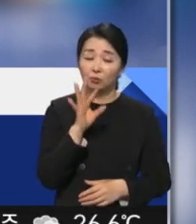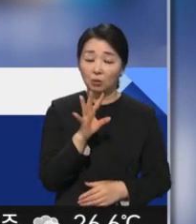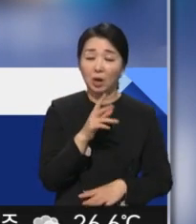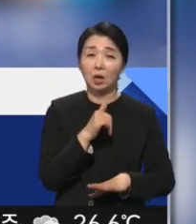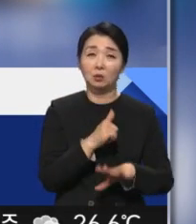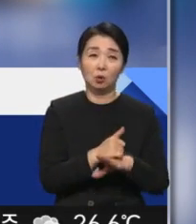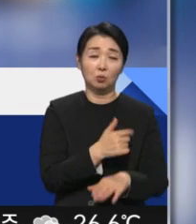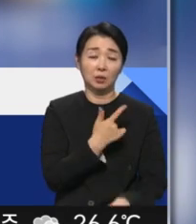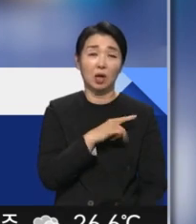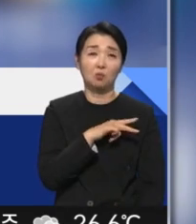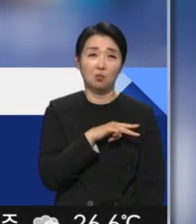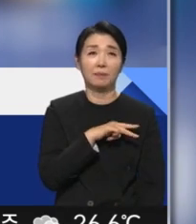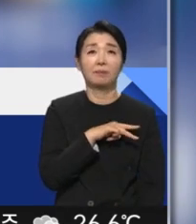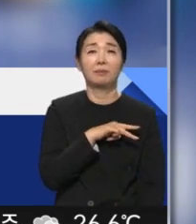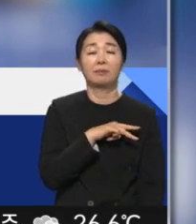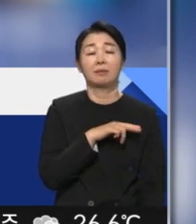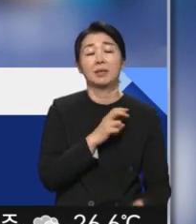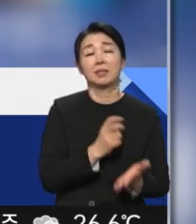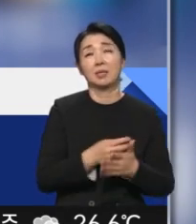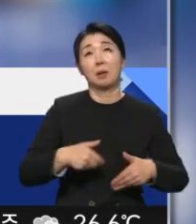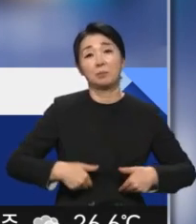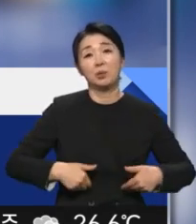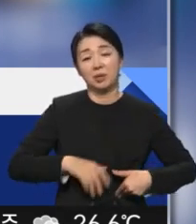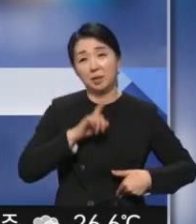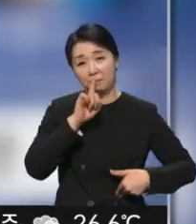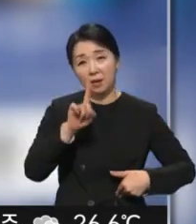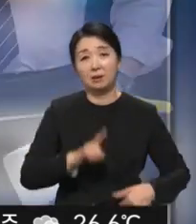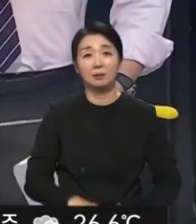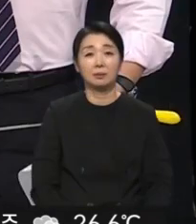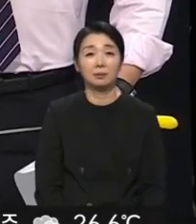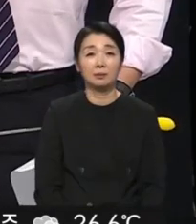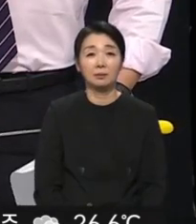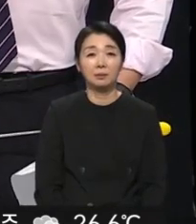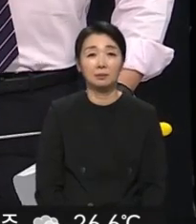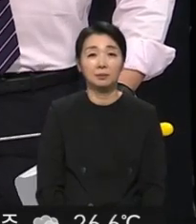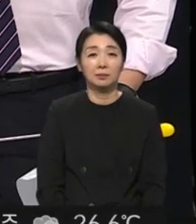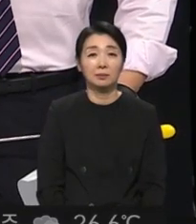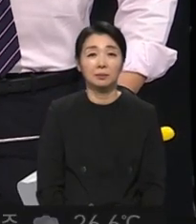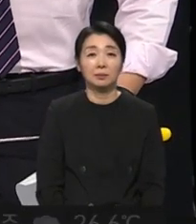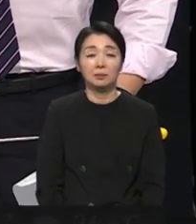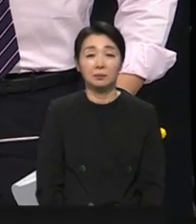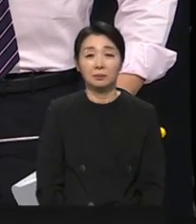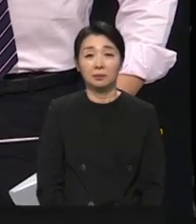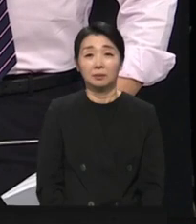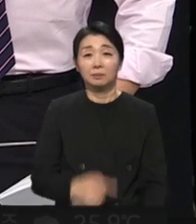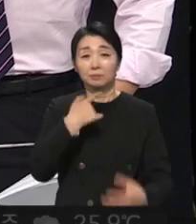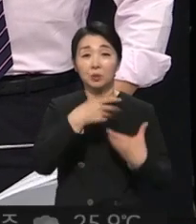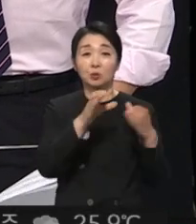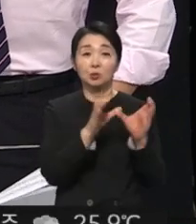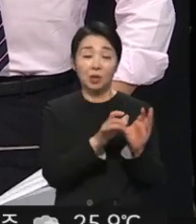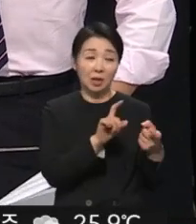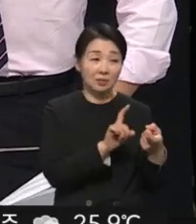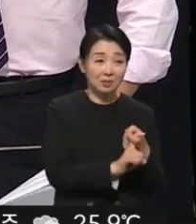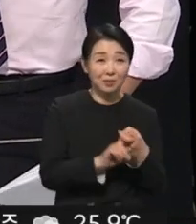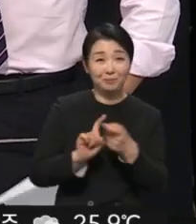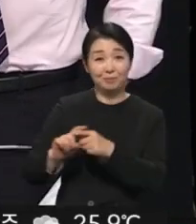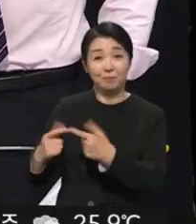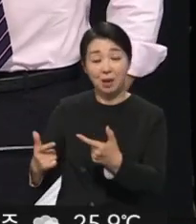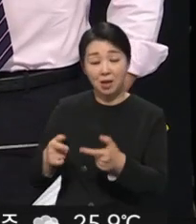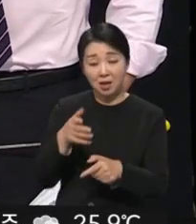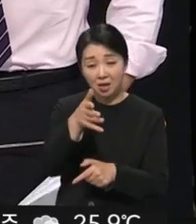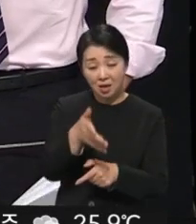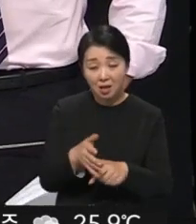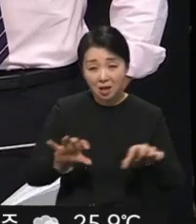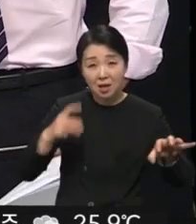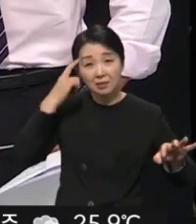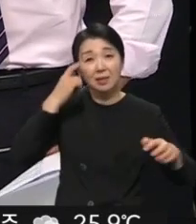대의원제가 필요하다. 이런 의견들이 있었습니다. 자, 오늘은 이 민주당 내 친명계와 비명계가 이견을